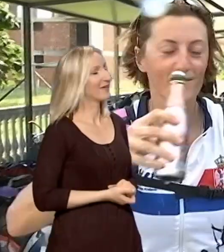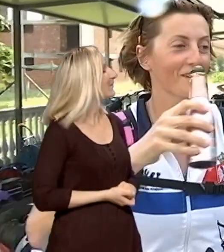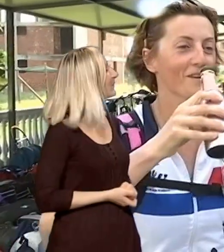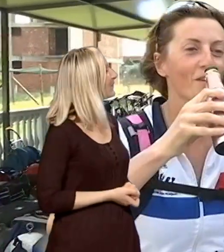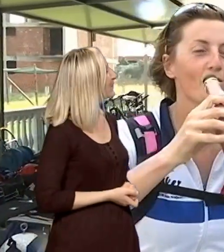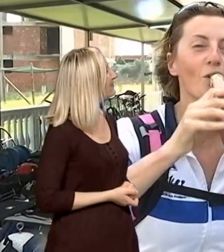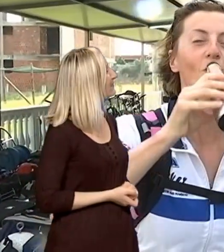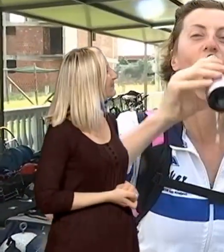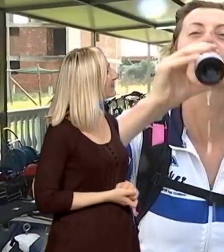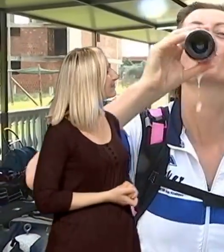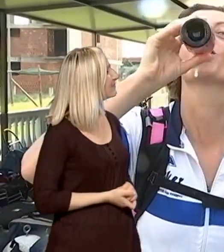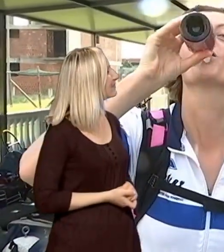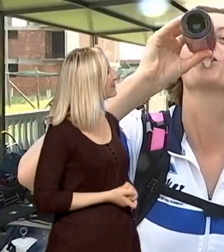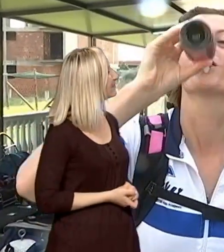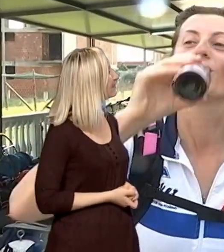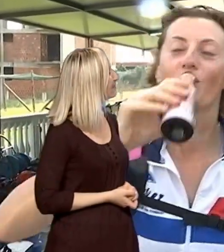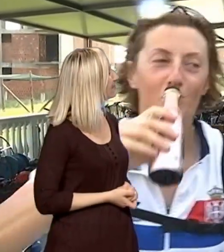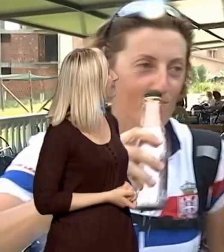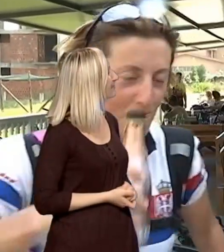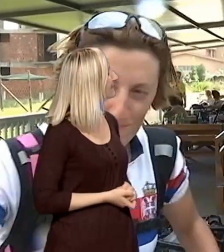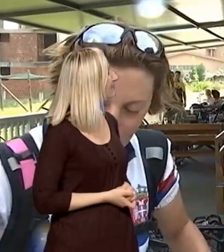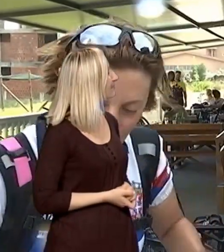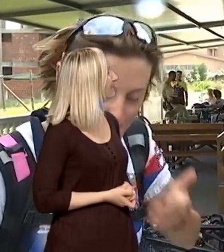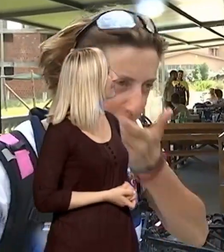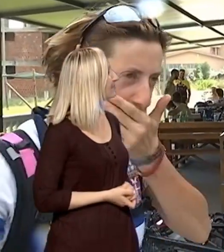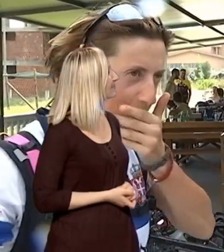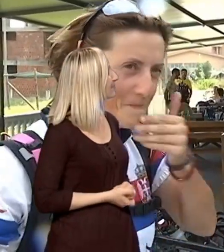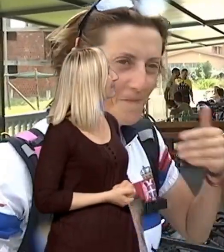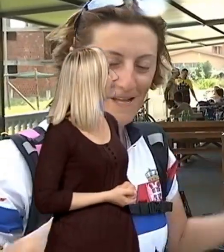Živjeli. Živjeli.